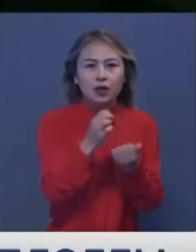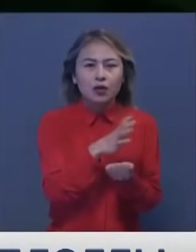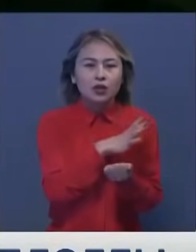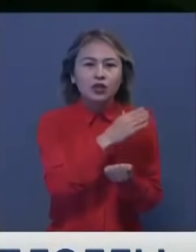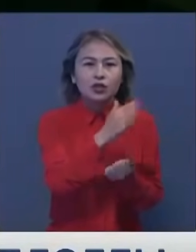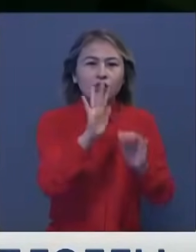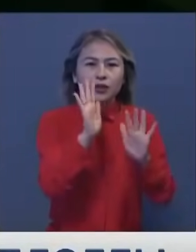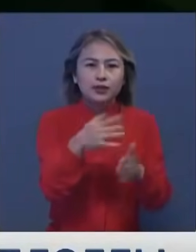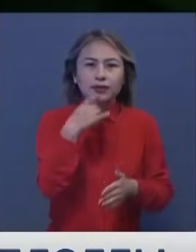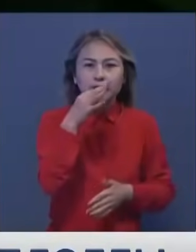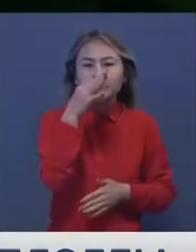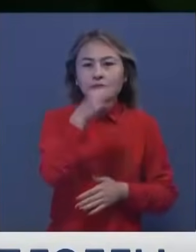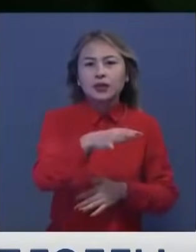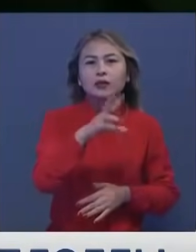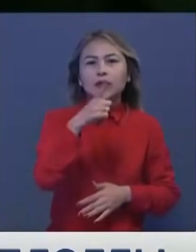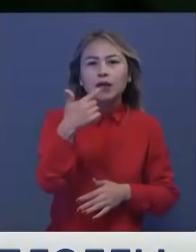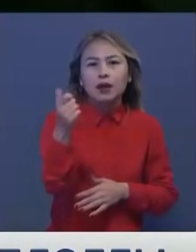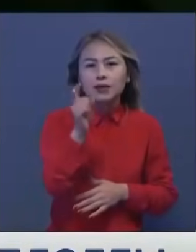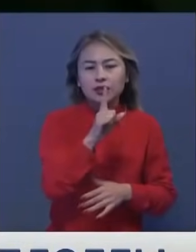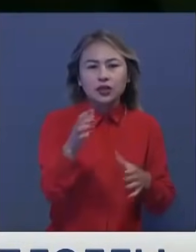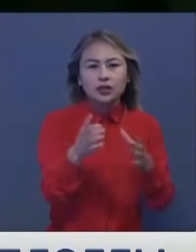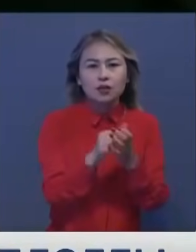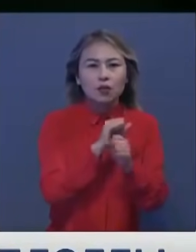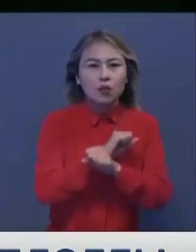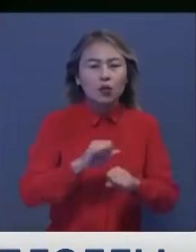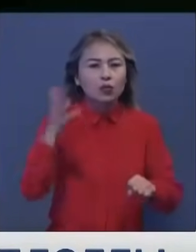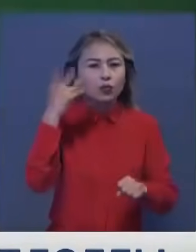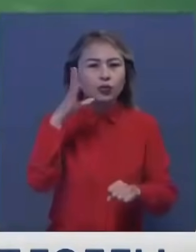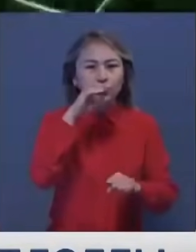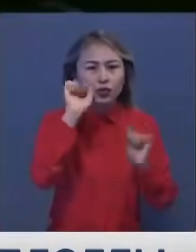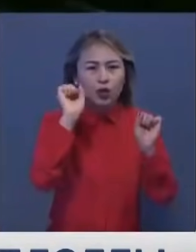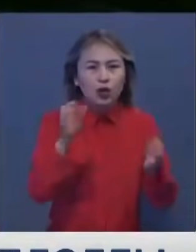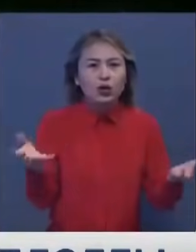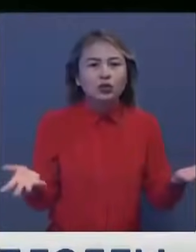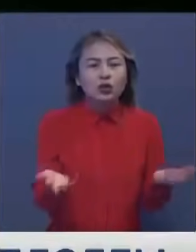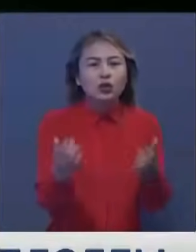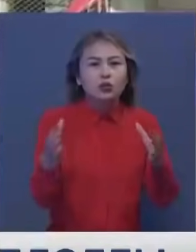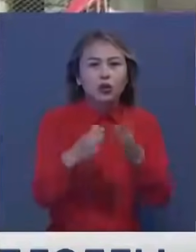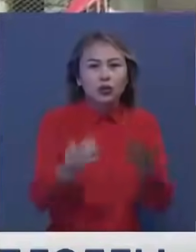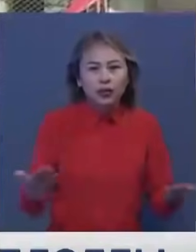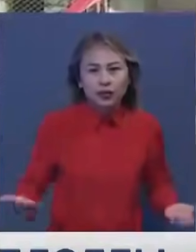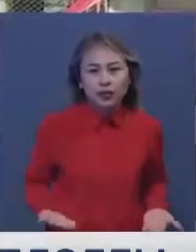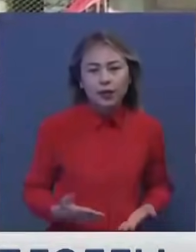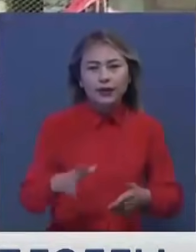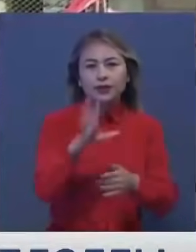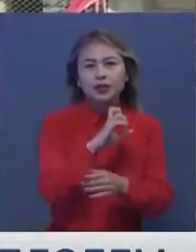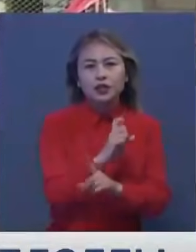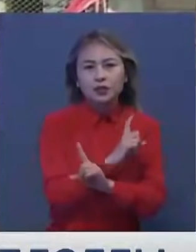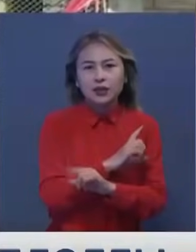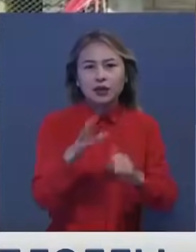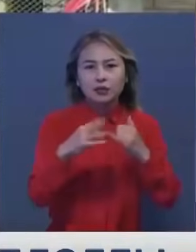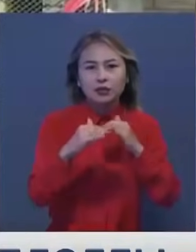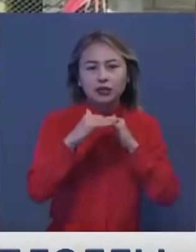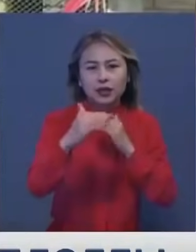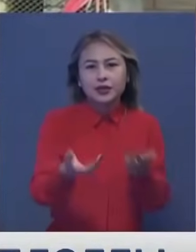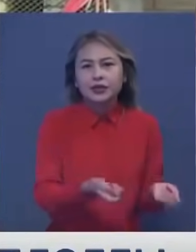дәрігерлер олардың жағдайы жақсы дейді. Билік метан газы жарылған болуы мүмкін деп болжап отыр. Құтқарушылар құрбан болғандардың мәйітін жер бетіне